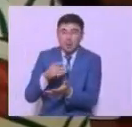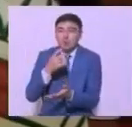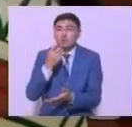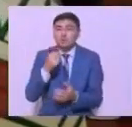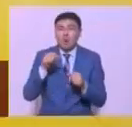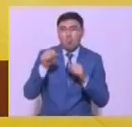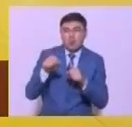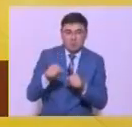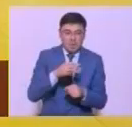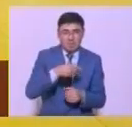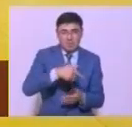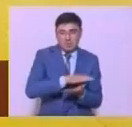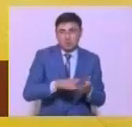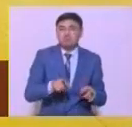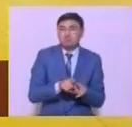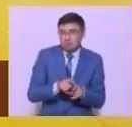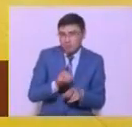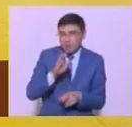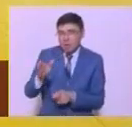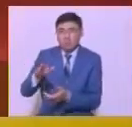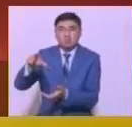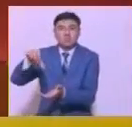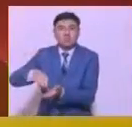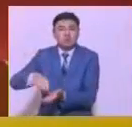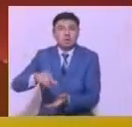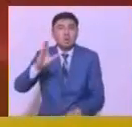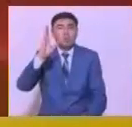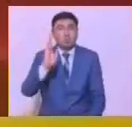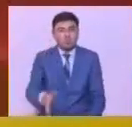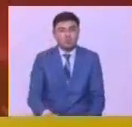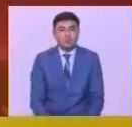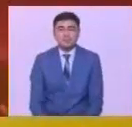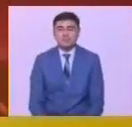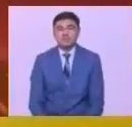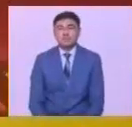также и боксеры из Мангистауской области. Айолым Бейсенова, Амангельдой Турахмет, Дидар.